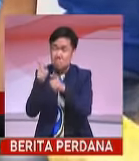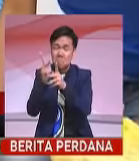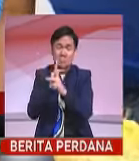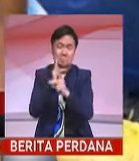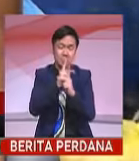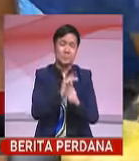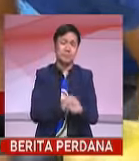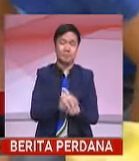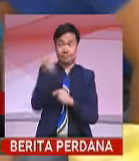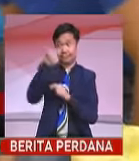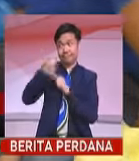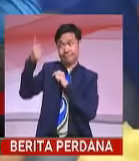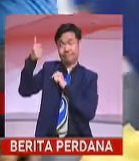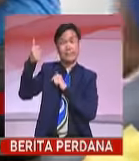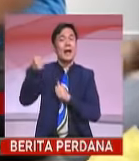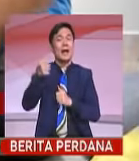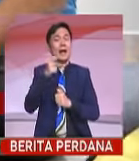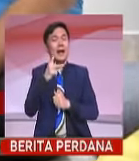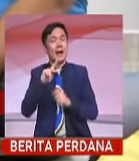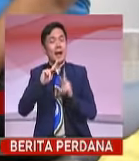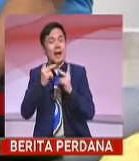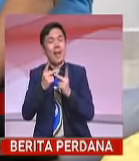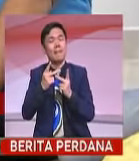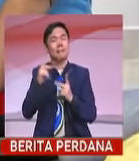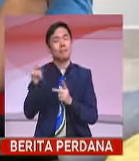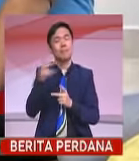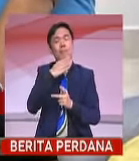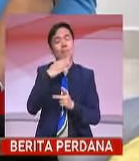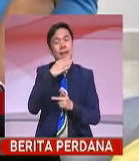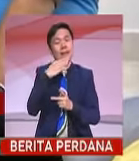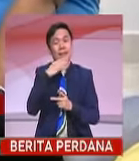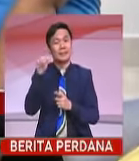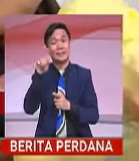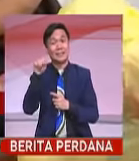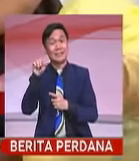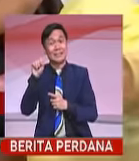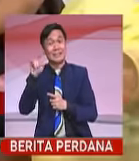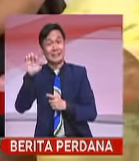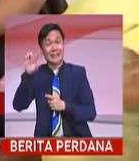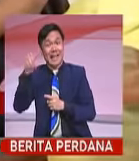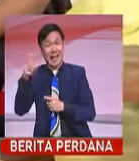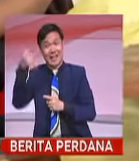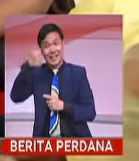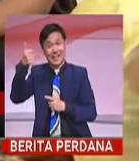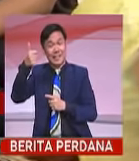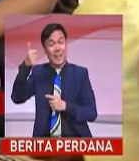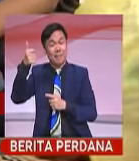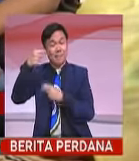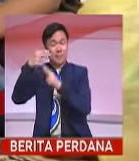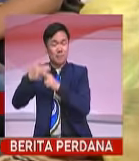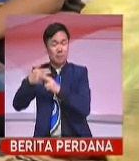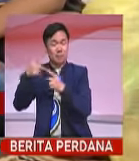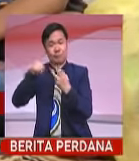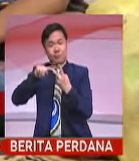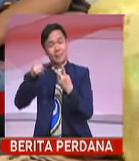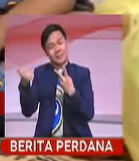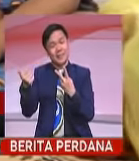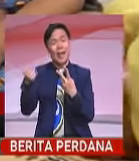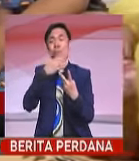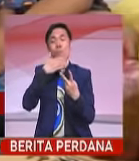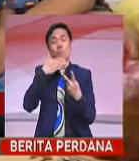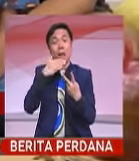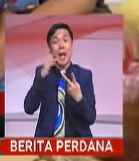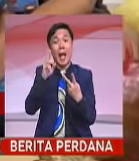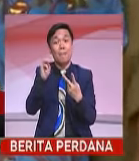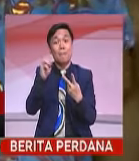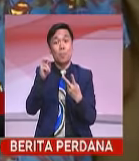Sumbangan disampaikan Presiden Kelab Belia Darul Aman, Syed Muhammad Johan Rizal, Syed Unan Mashri dan Ketua Pergerakan Pemuda